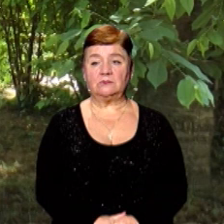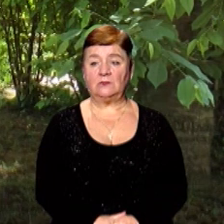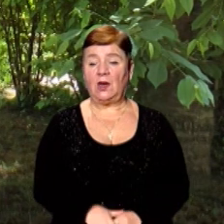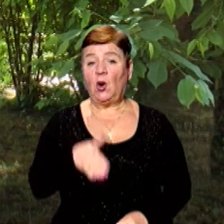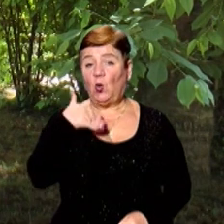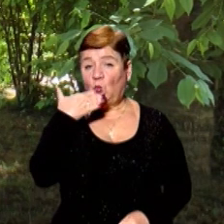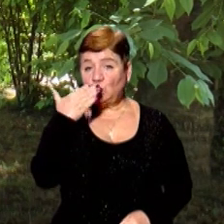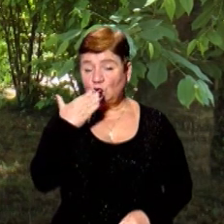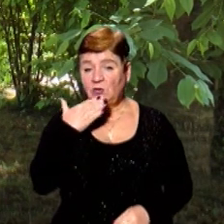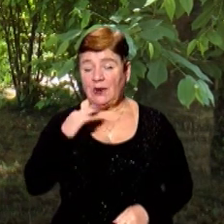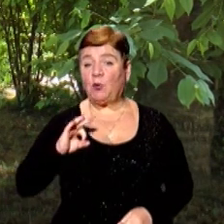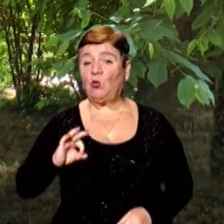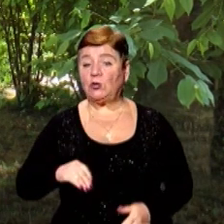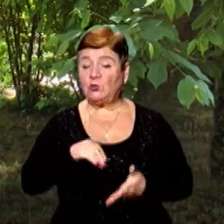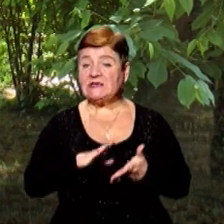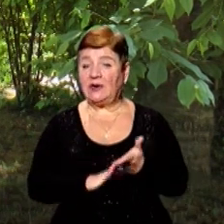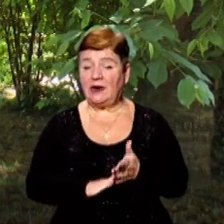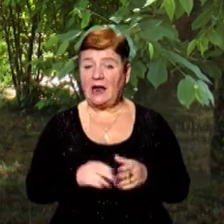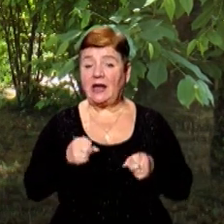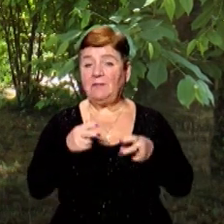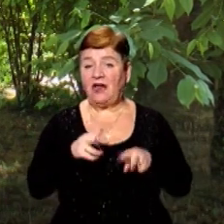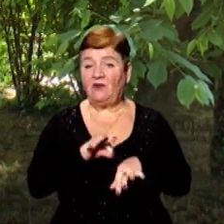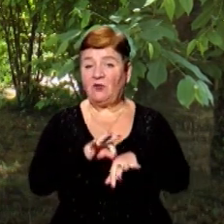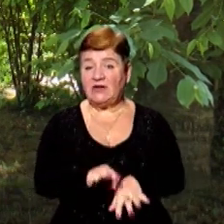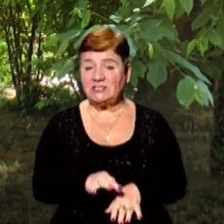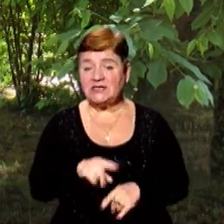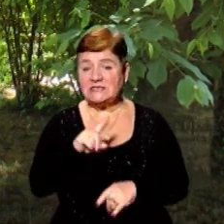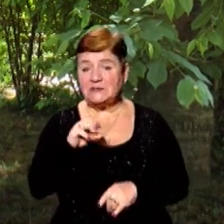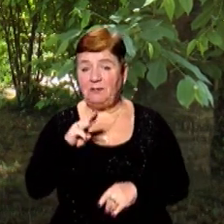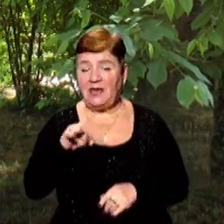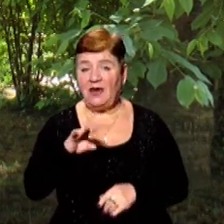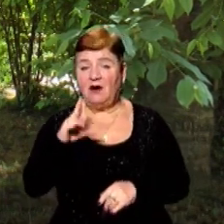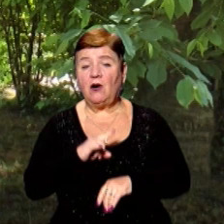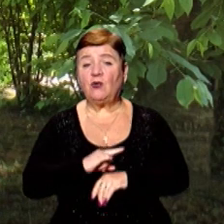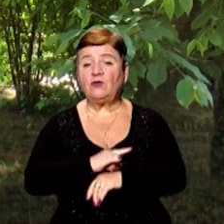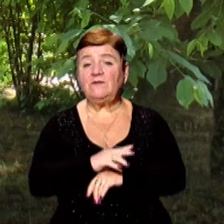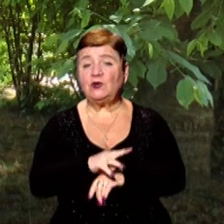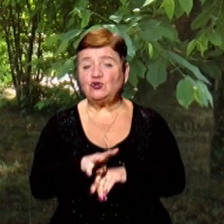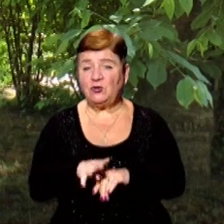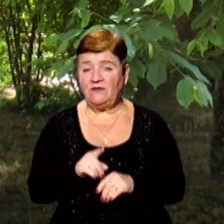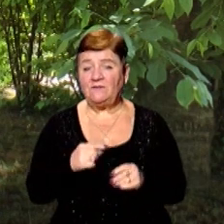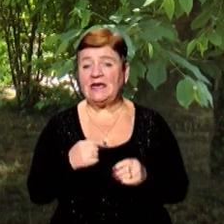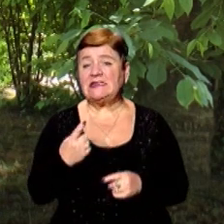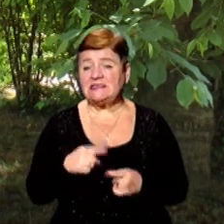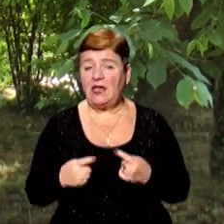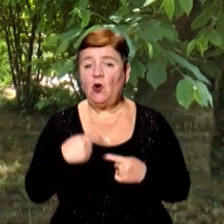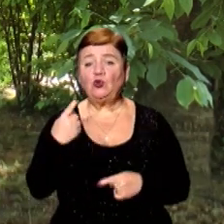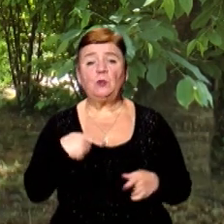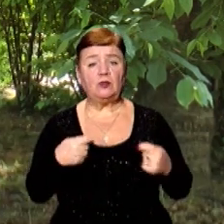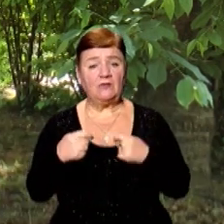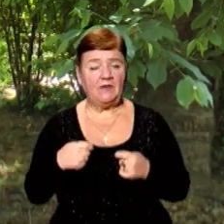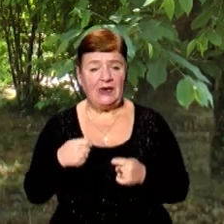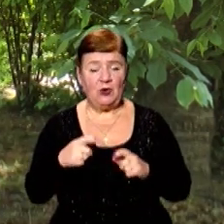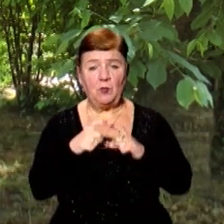В Ужгороді прокуратура зареєструвала кримінальне провадження за повідомленням ЗМІ про різкий спалах коронавірусної інфекції в одному з торгівельних закладів